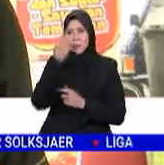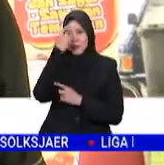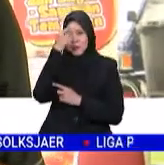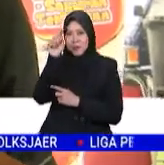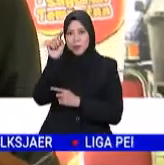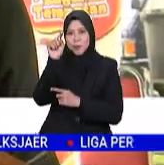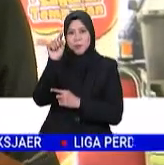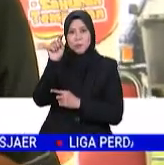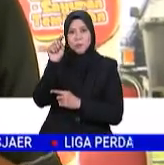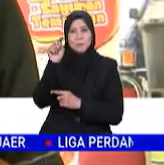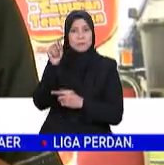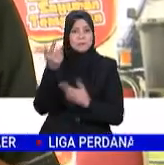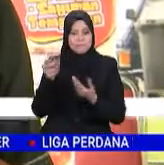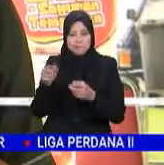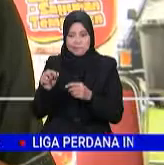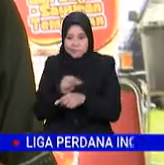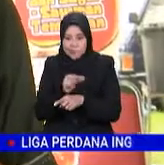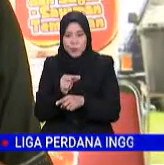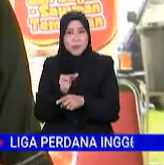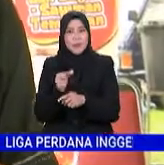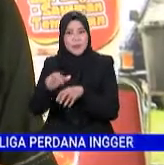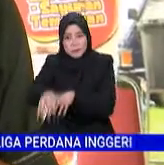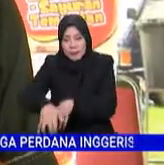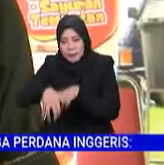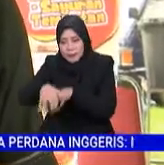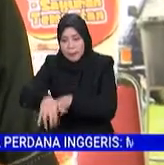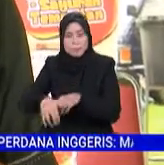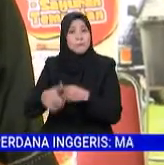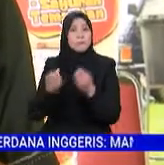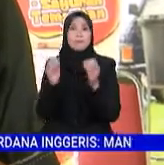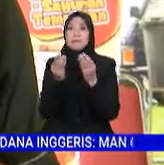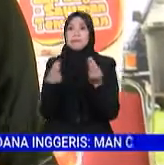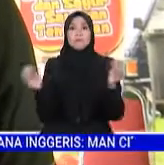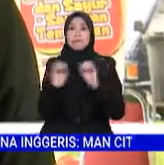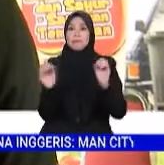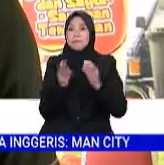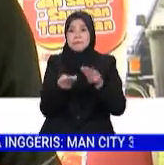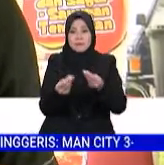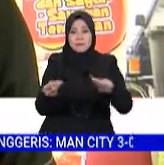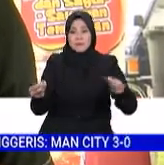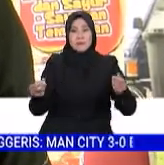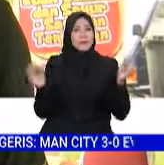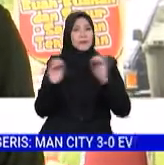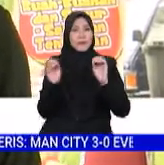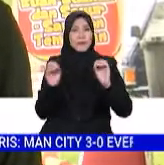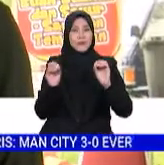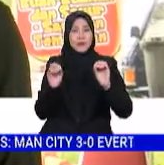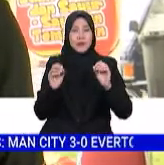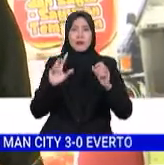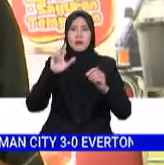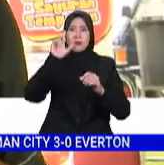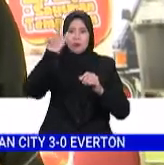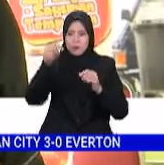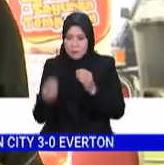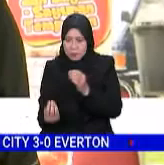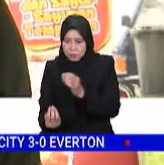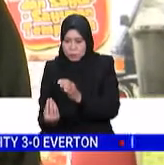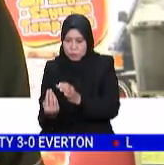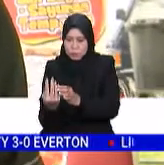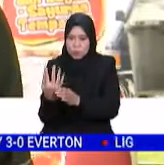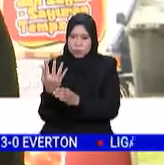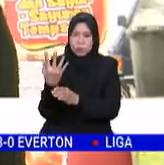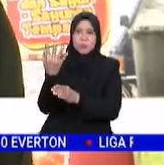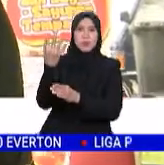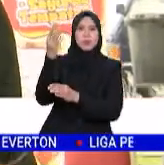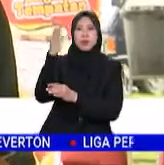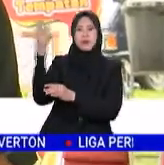menjalankan tanpa menggunakan tanah, dan alhamdulillah pada tahun-tahun kebelakangan, pengeluaran sayur-sayuran kita secara